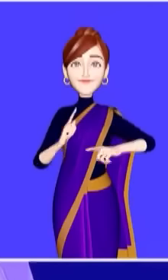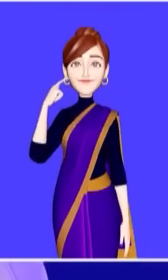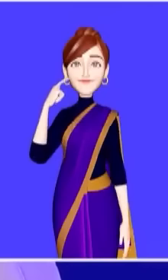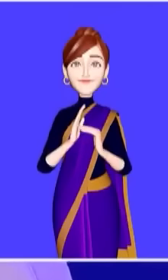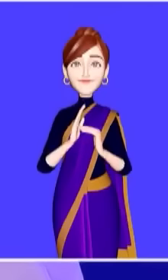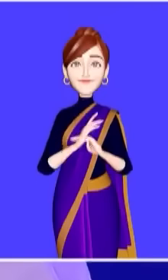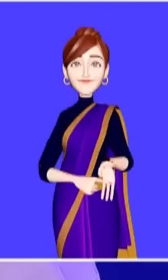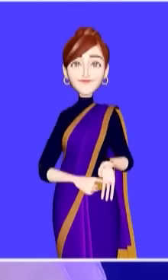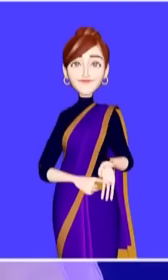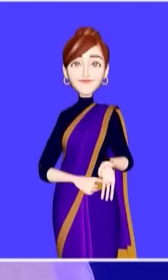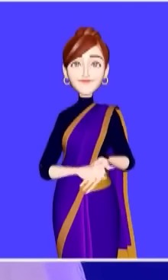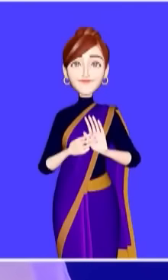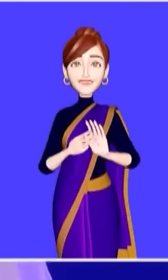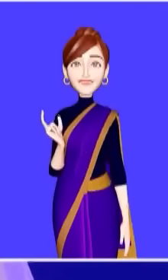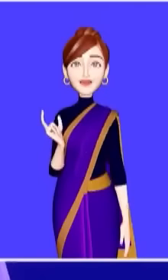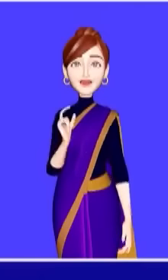जैसे